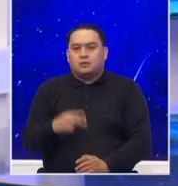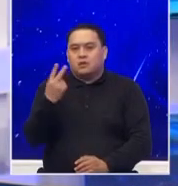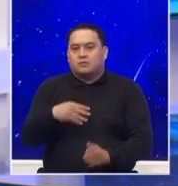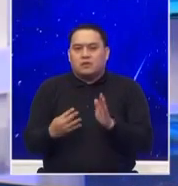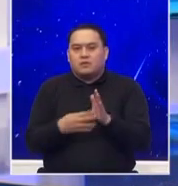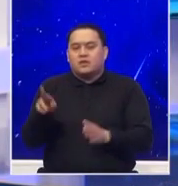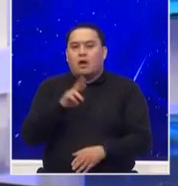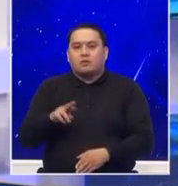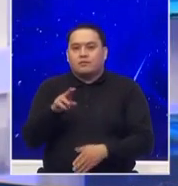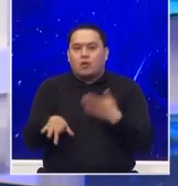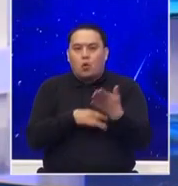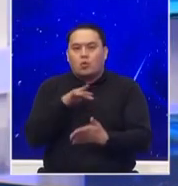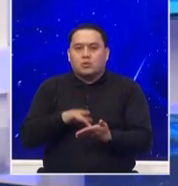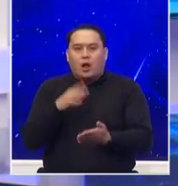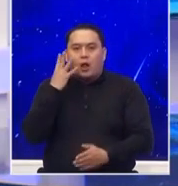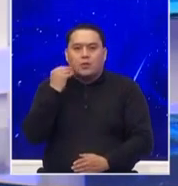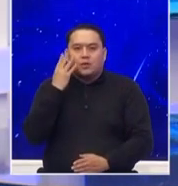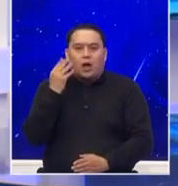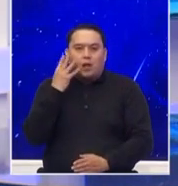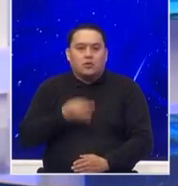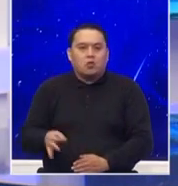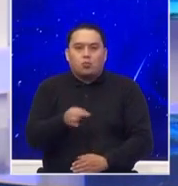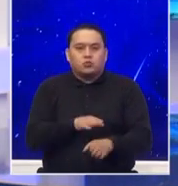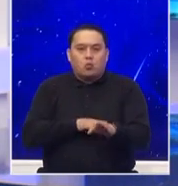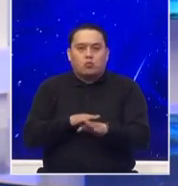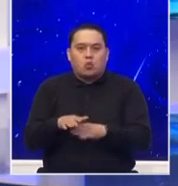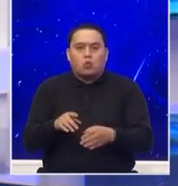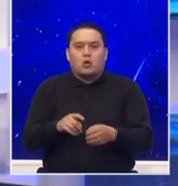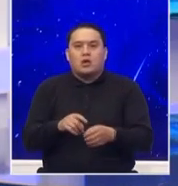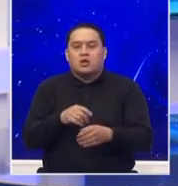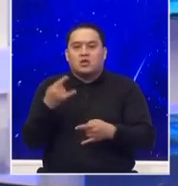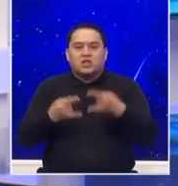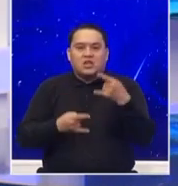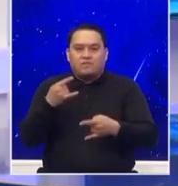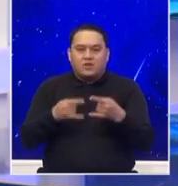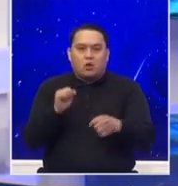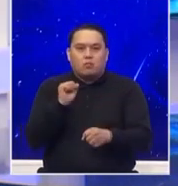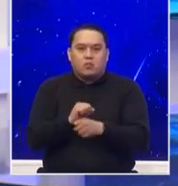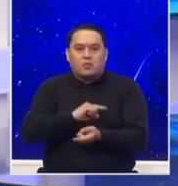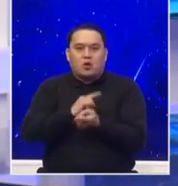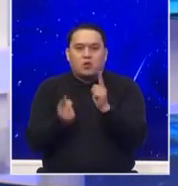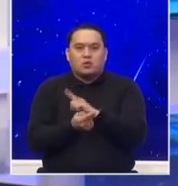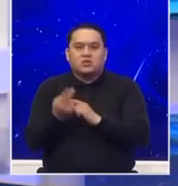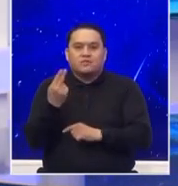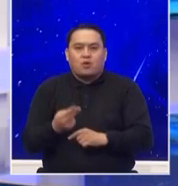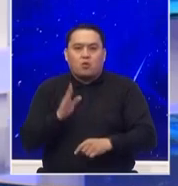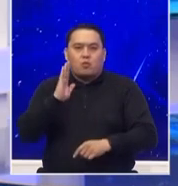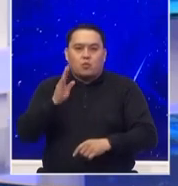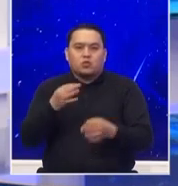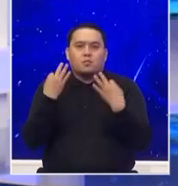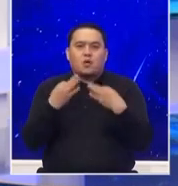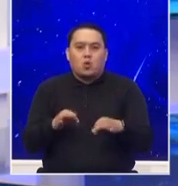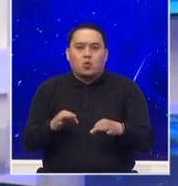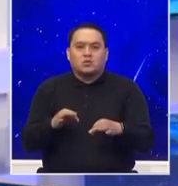29 января в городе Алматы и Алматинской области полностью отключат аналоговое телевидение. Переход на цифровое вещание